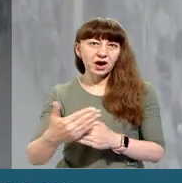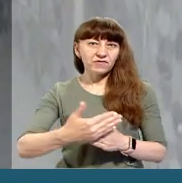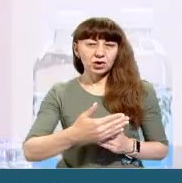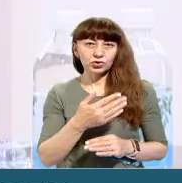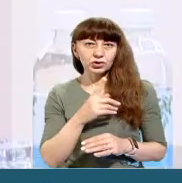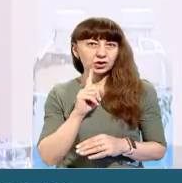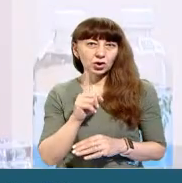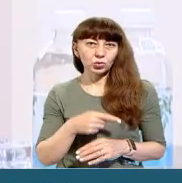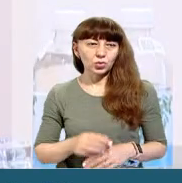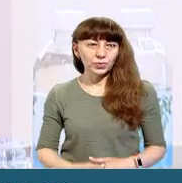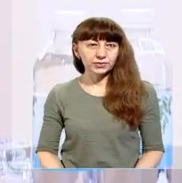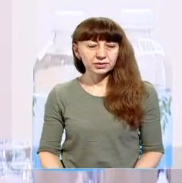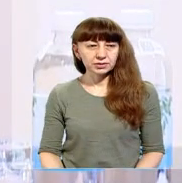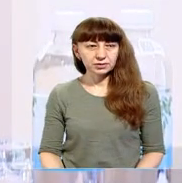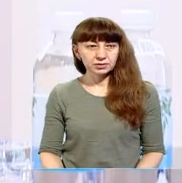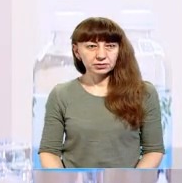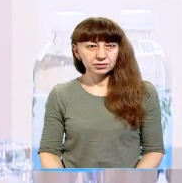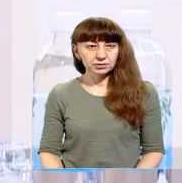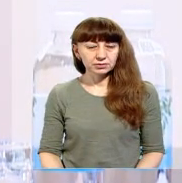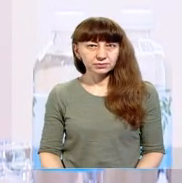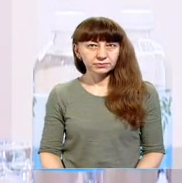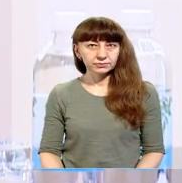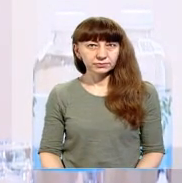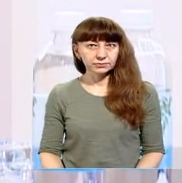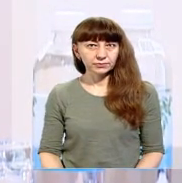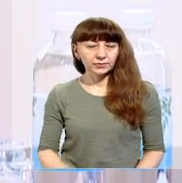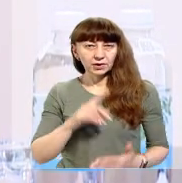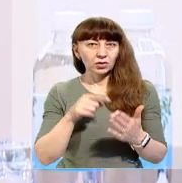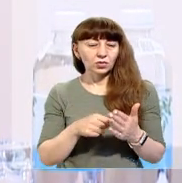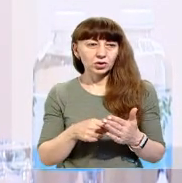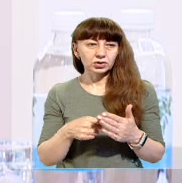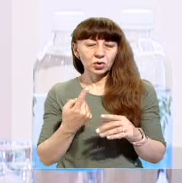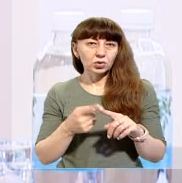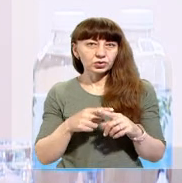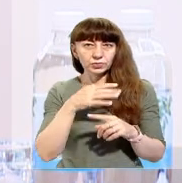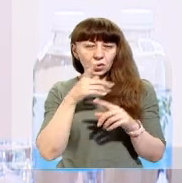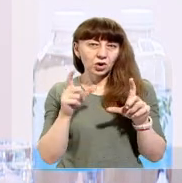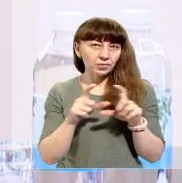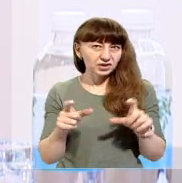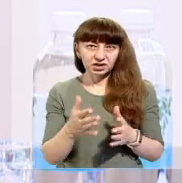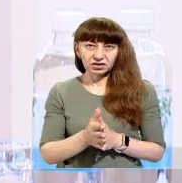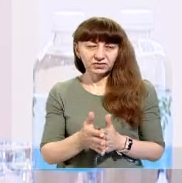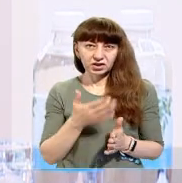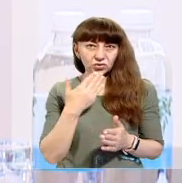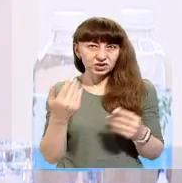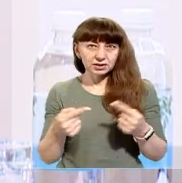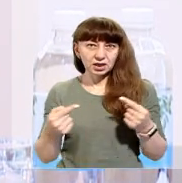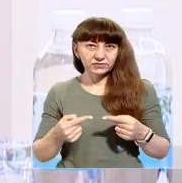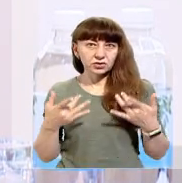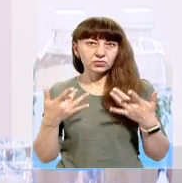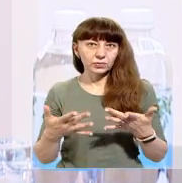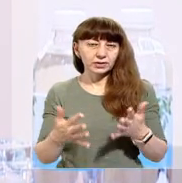және бар. На самом деле объектов очень много. Қалада ерекше қажеттілігі бар жандарға лайықталмаған нысандар әлде қайда көп. Талапқа